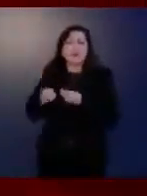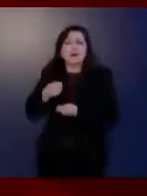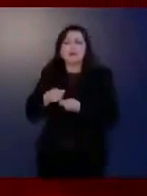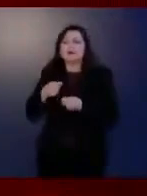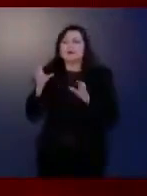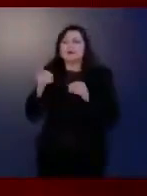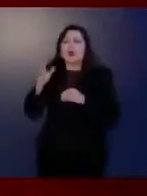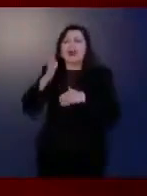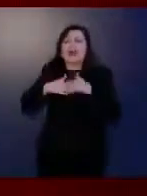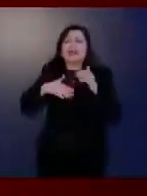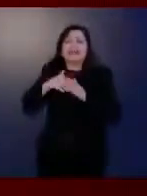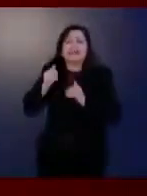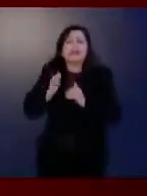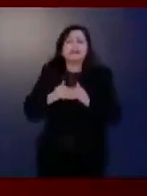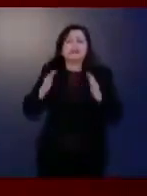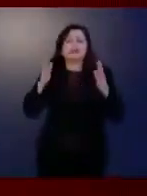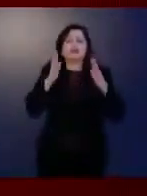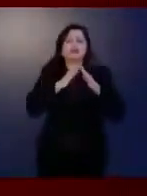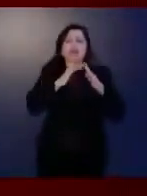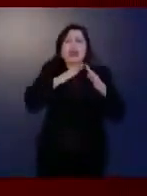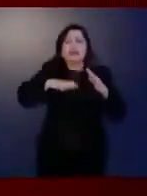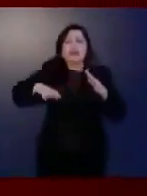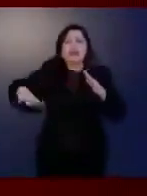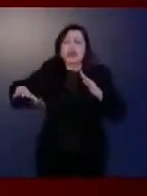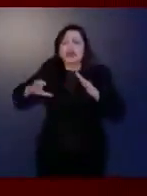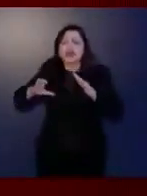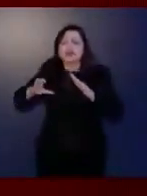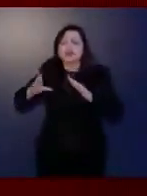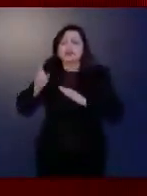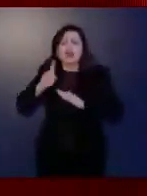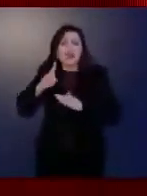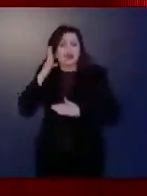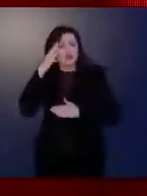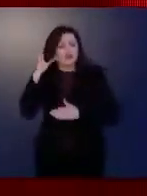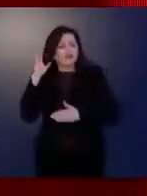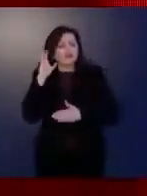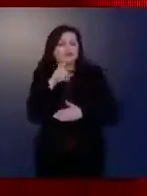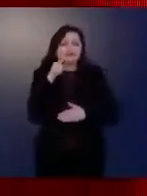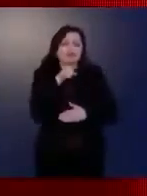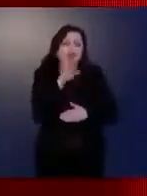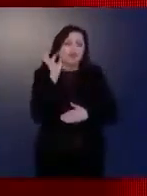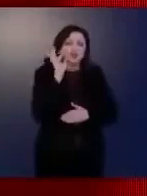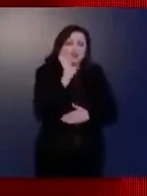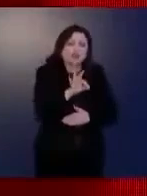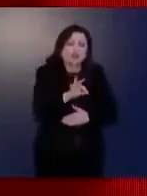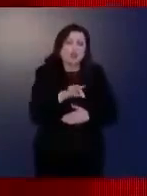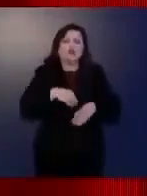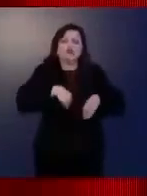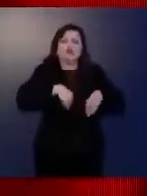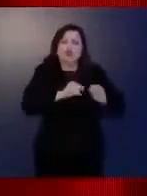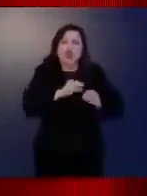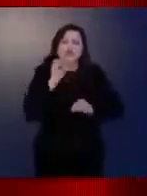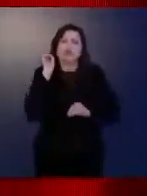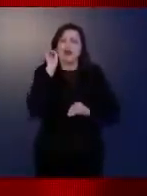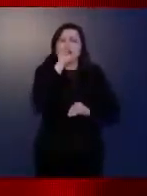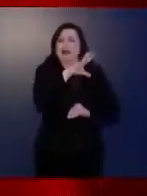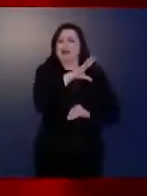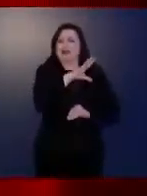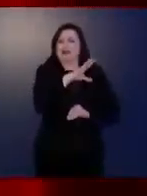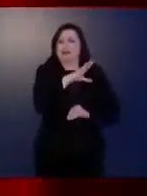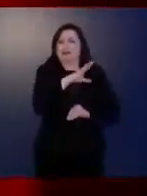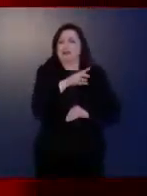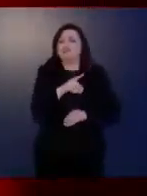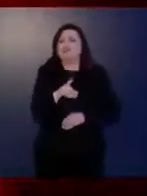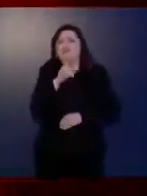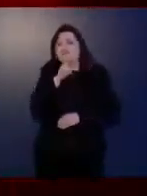κατασκευών, κατοικιών και όχι προώθηση εξαγωγών, υποκατάσταση εισαγωγών. Το ίδιο πρόβλημα